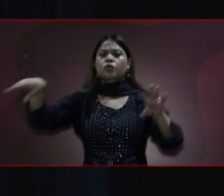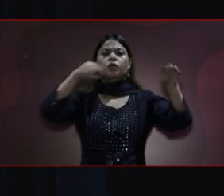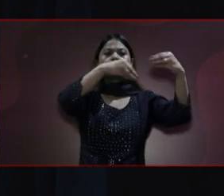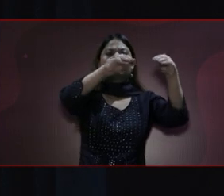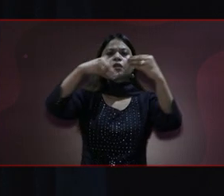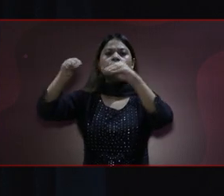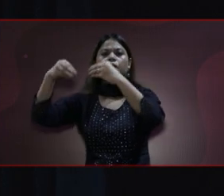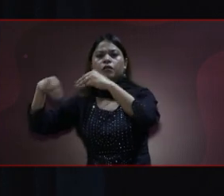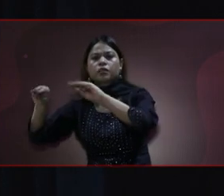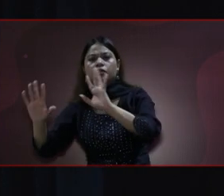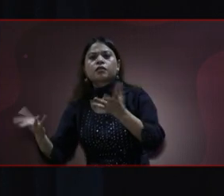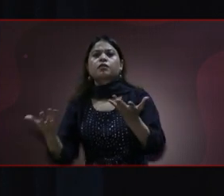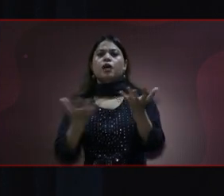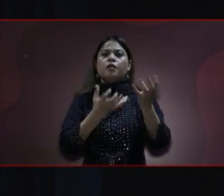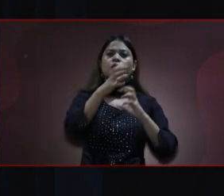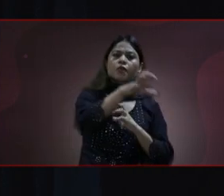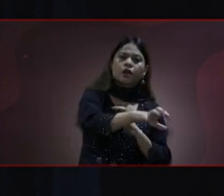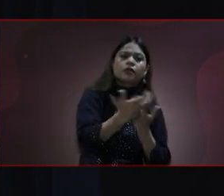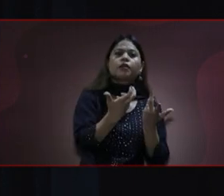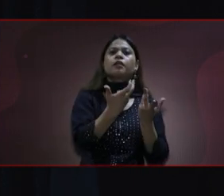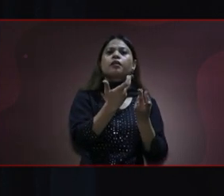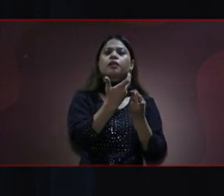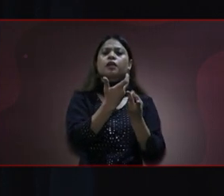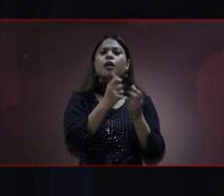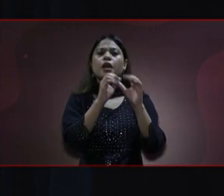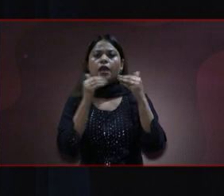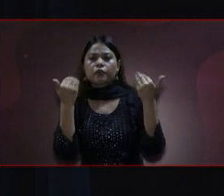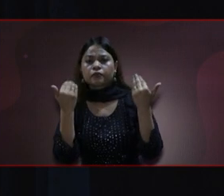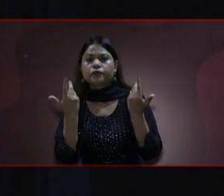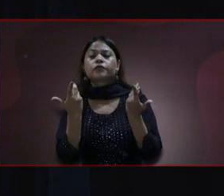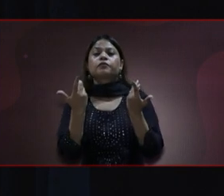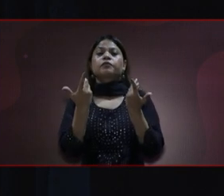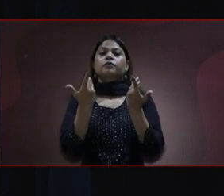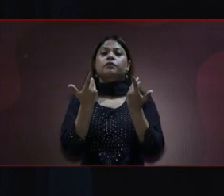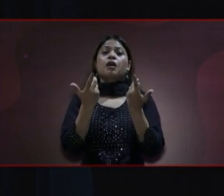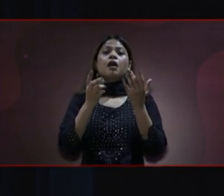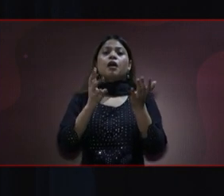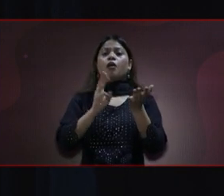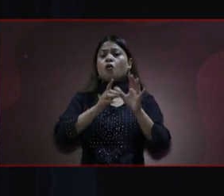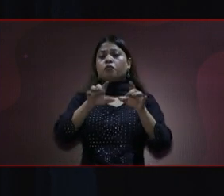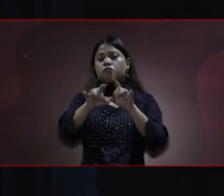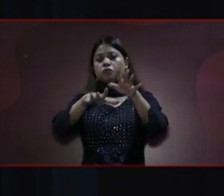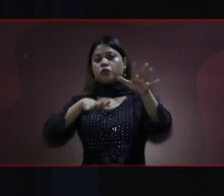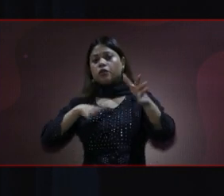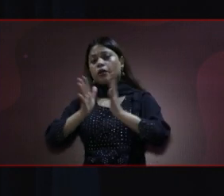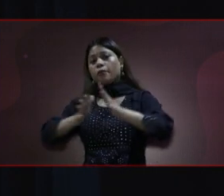डिस्ट्रिक्ट सेंटर में जो मार्केट प्लेस है वहाँ बिक्री होगा, बड़े बड़े सिटीज़ के इम्पोर्टेंट बुक स्टोर्स में मिलेगा।